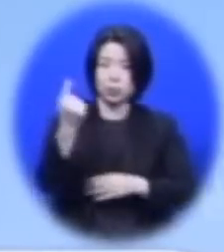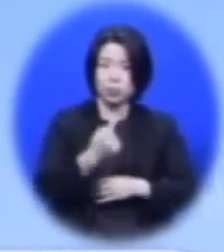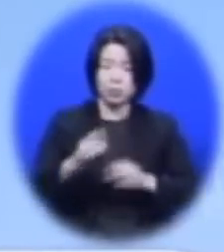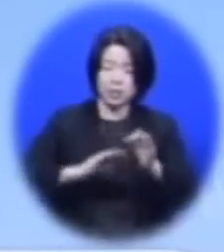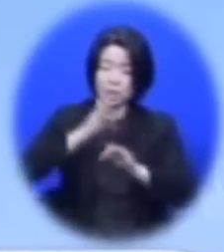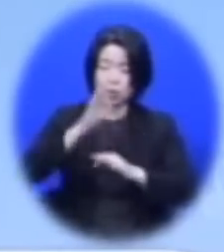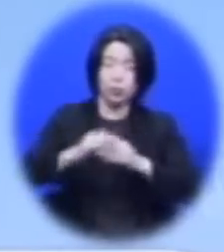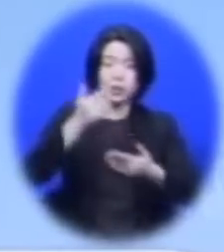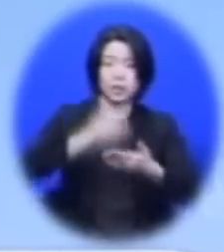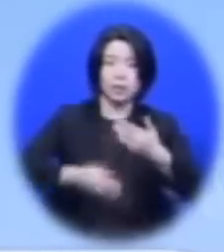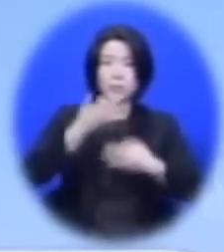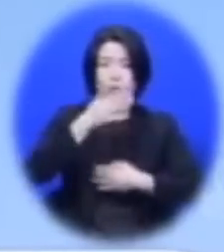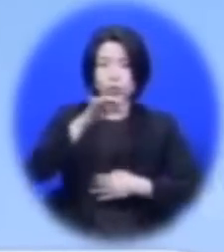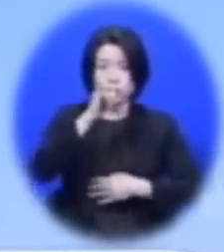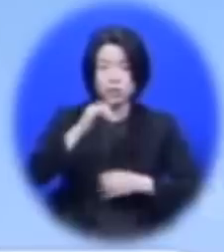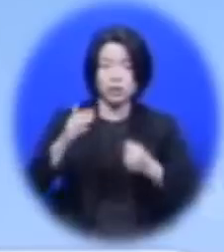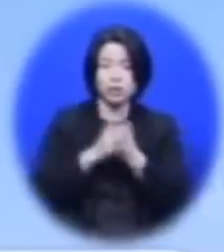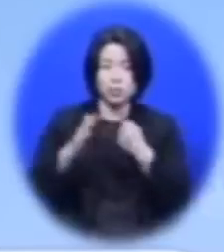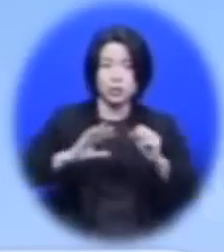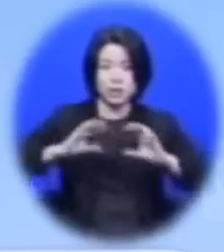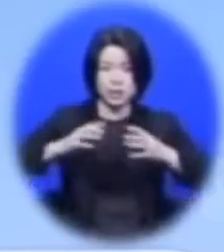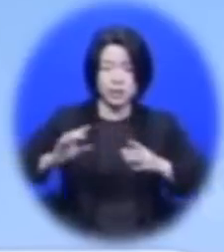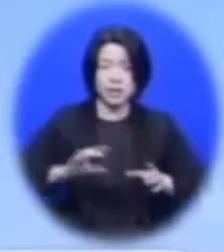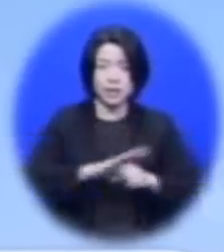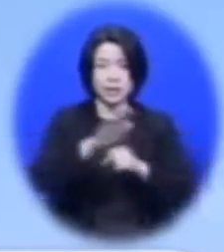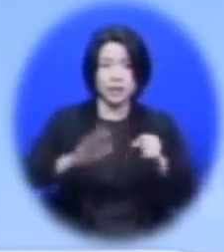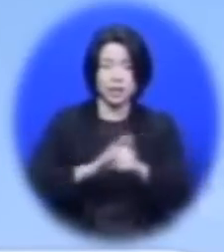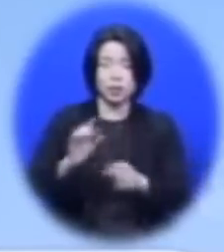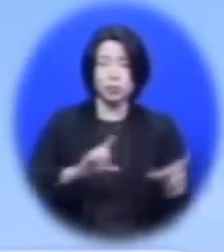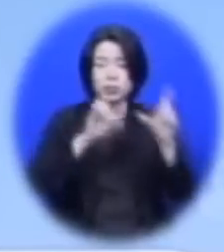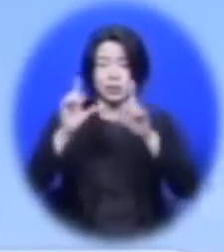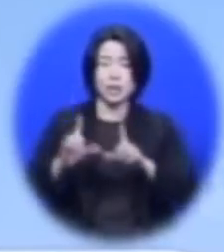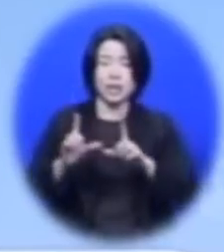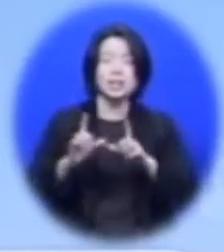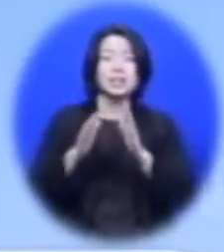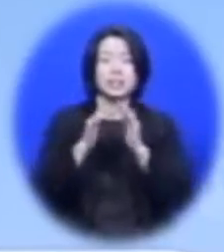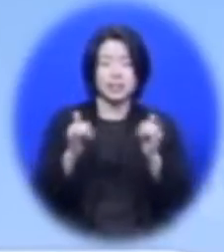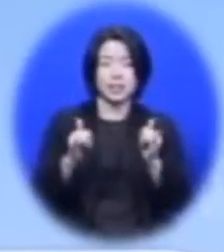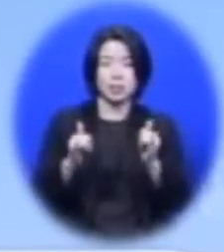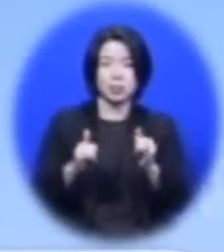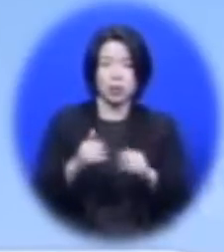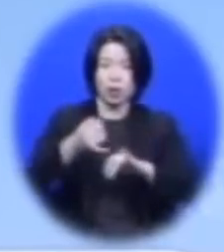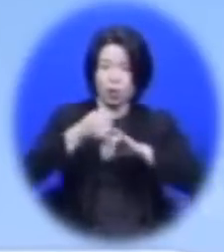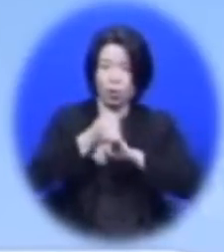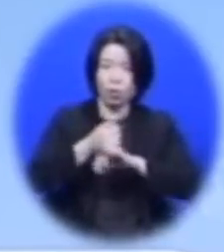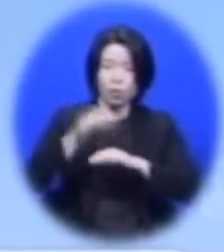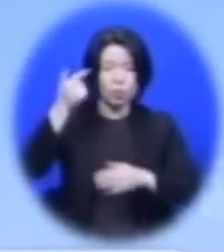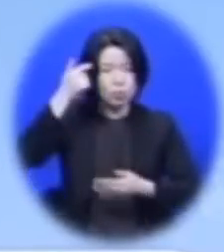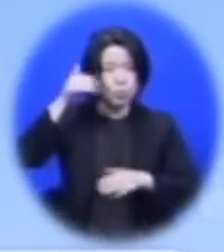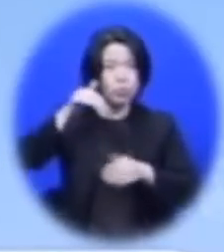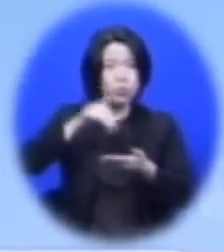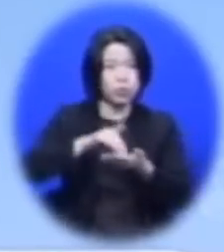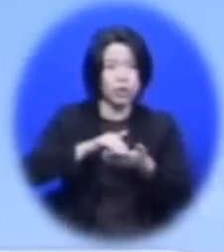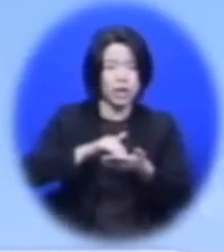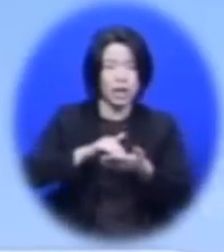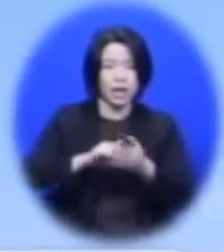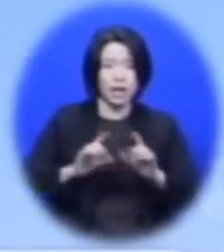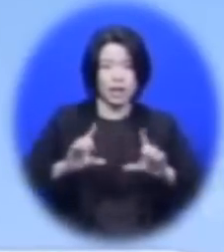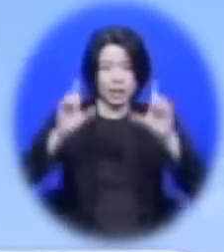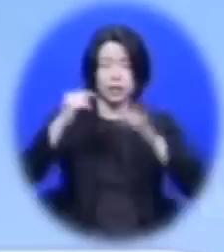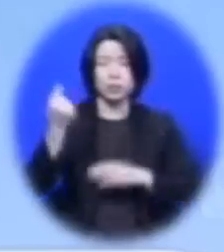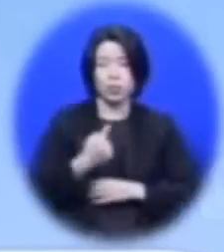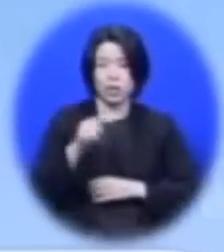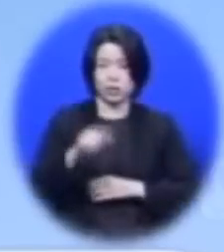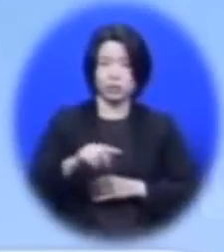남습니다. 그러므로 세상 사랑하고 살던 사람은 반드시 후회할 날이 옵니다. 그것도